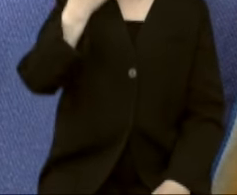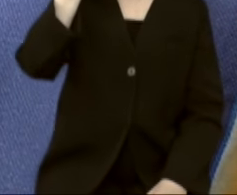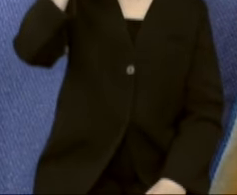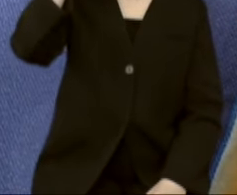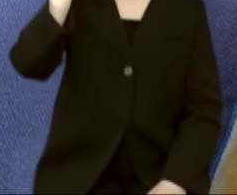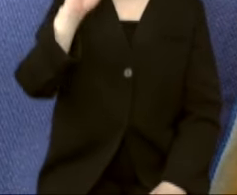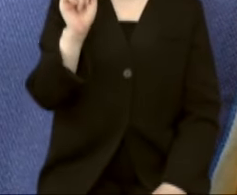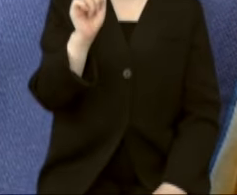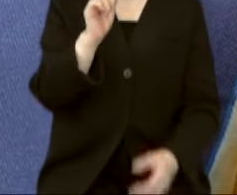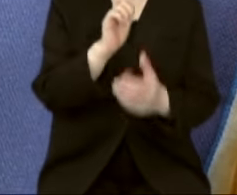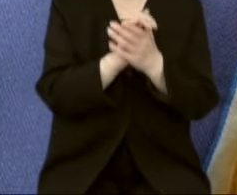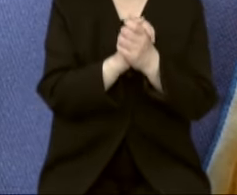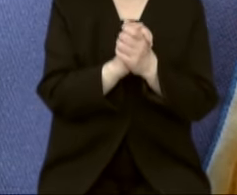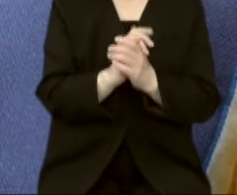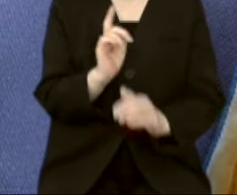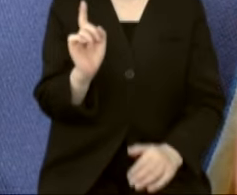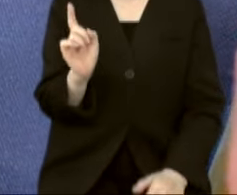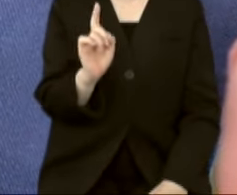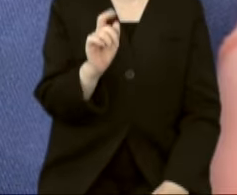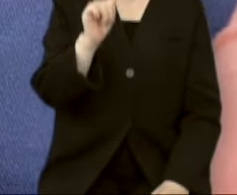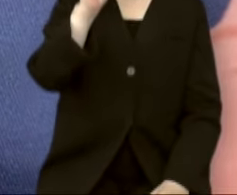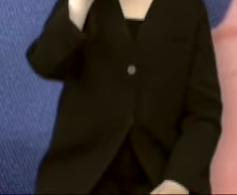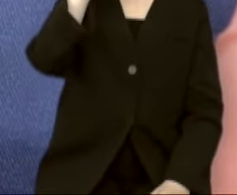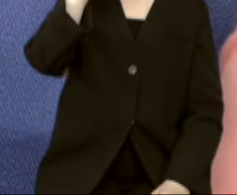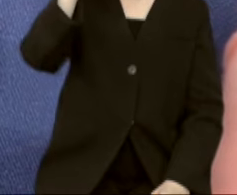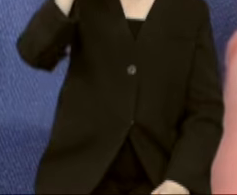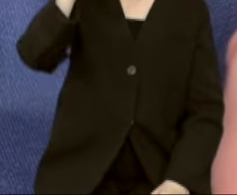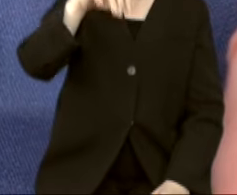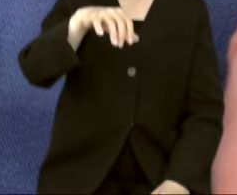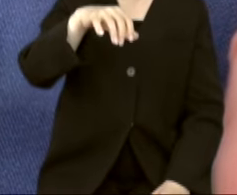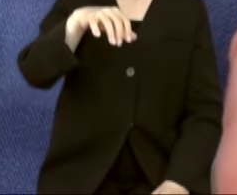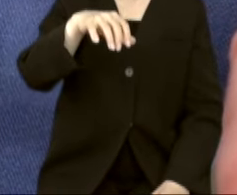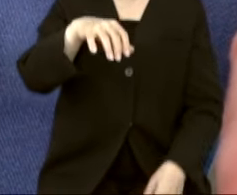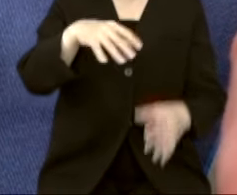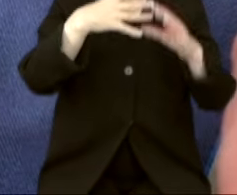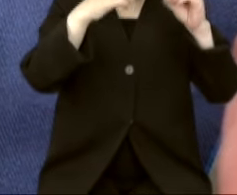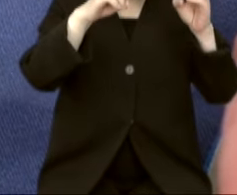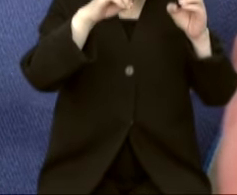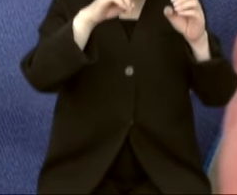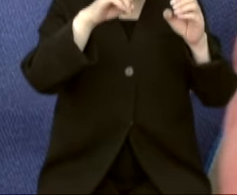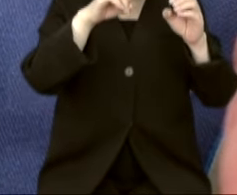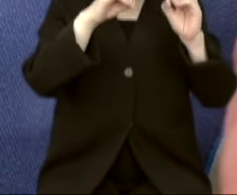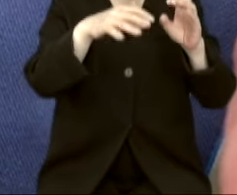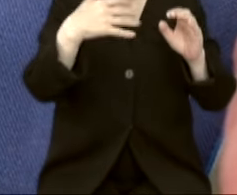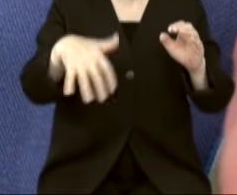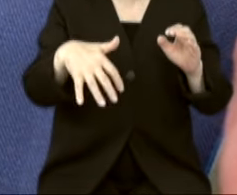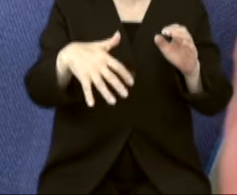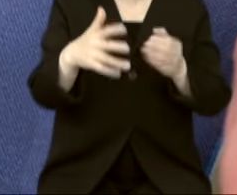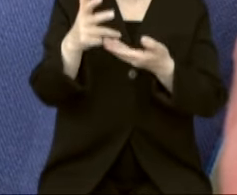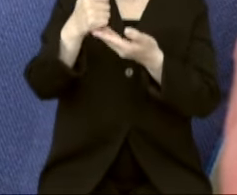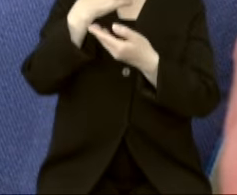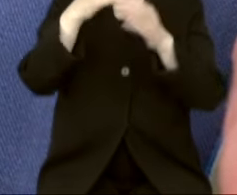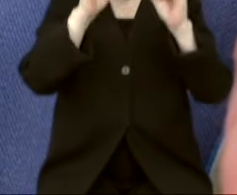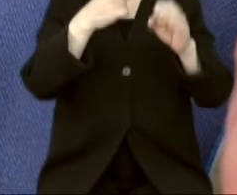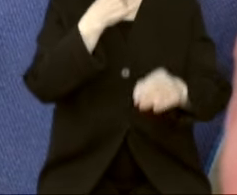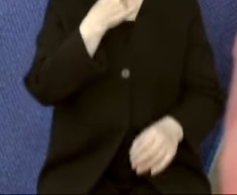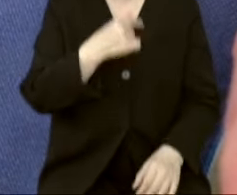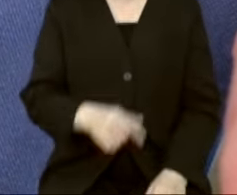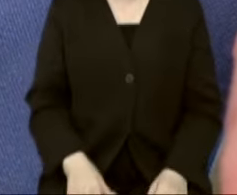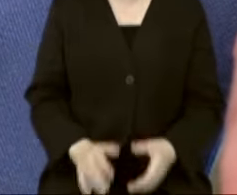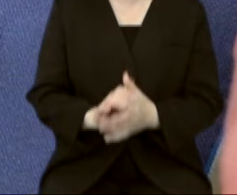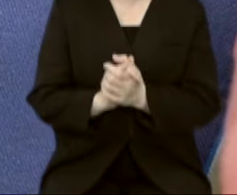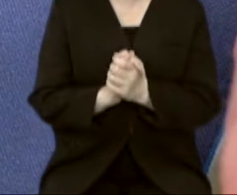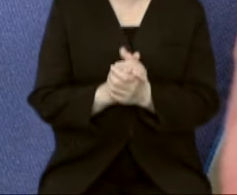제 기도는 제 인도의 그 미천도 정적 속에서도 주님의 복음이 들어갈 수 있도록